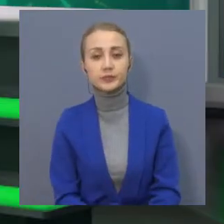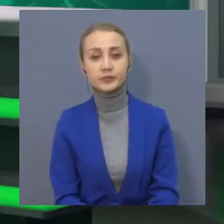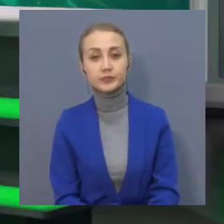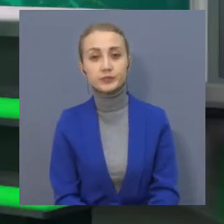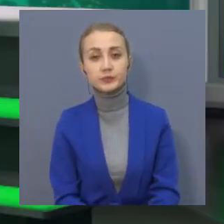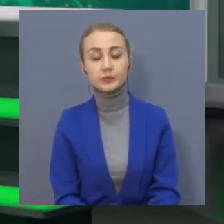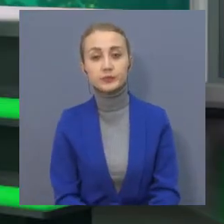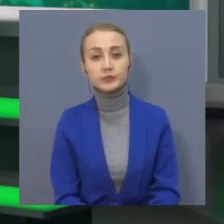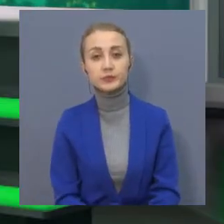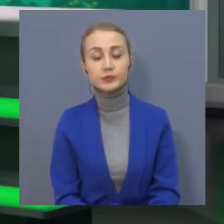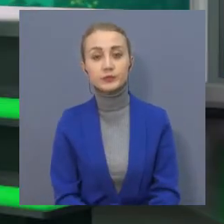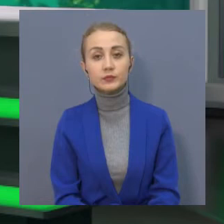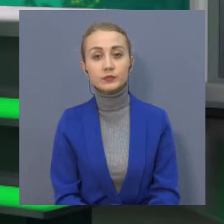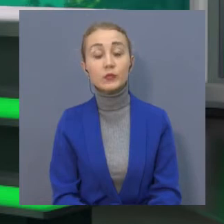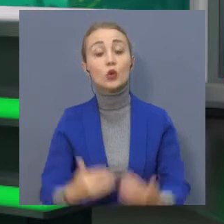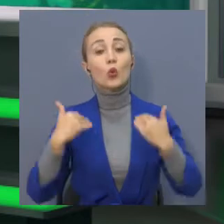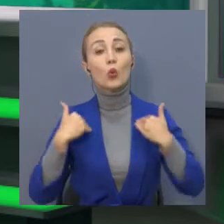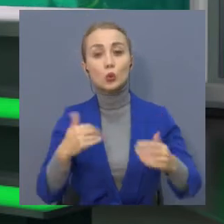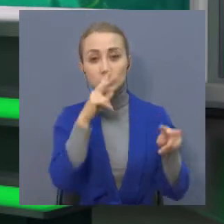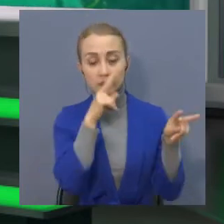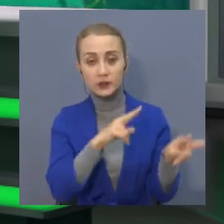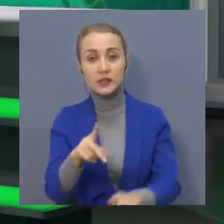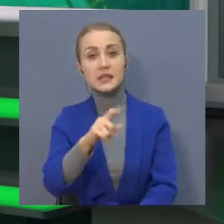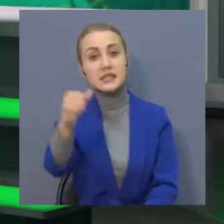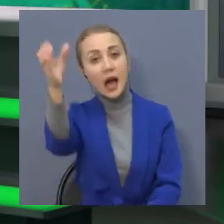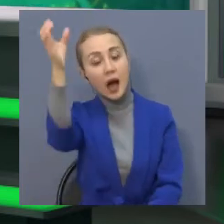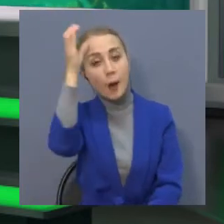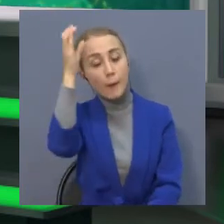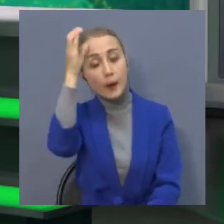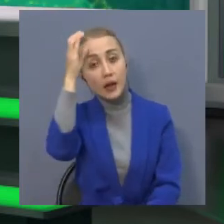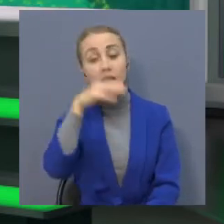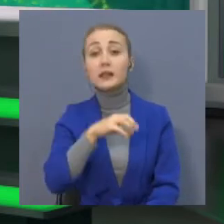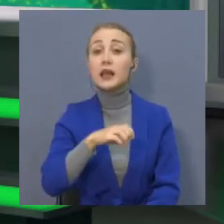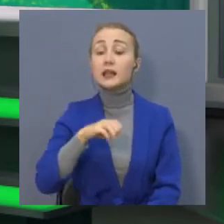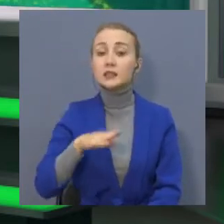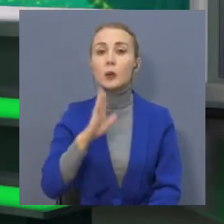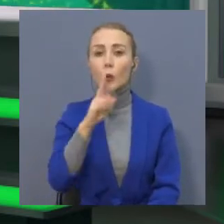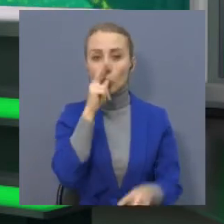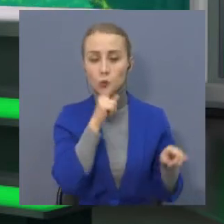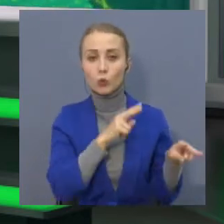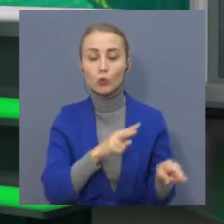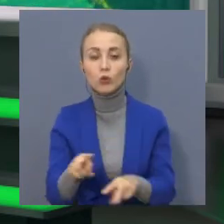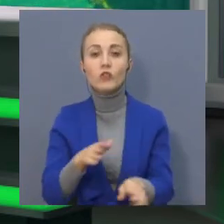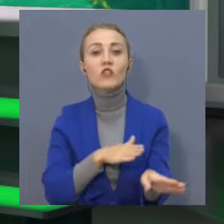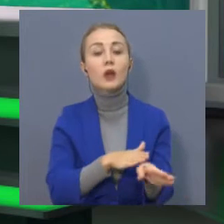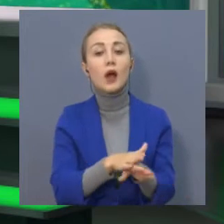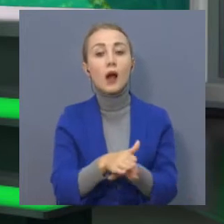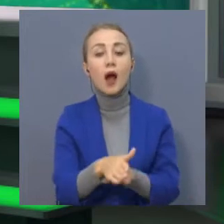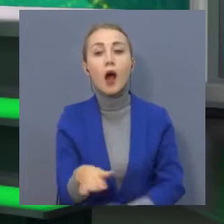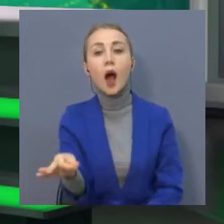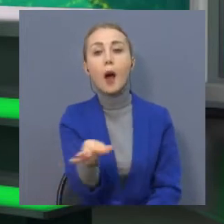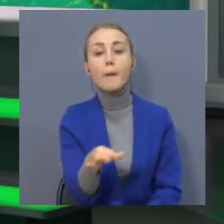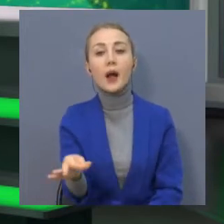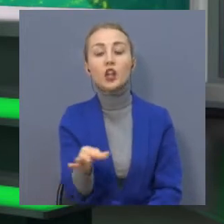Білім сынақтарын бақылау күшейеді. Енді өңірлік U-Study тестілеу орталығында өтетін түрлі деңгейдегі тестілеуге сыбайлас жемқорлыққа қарсы